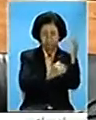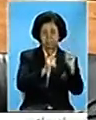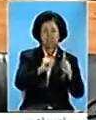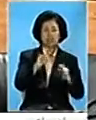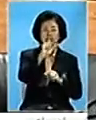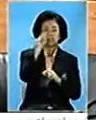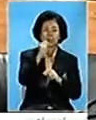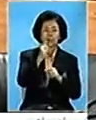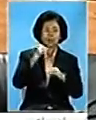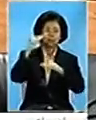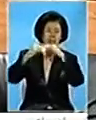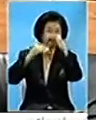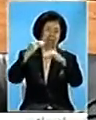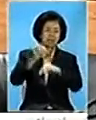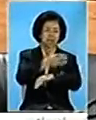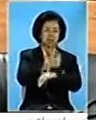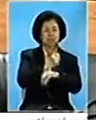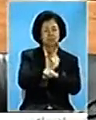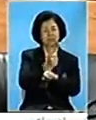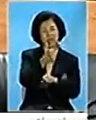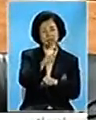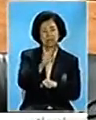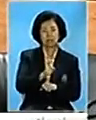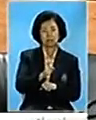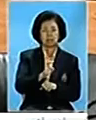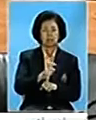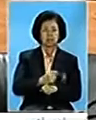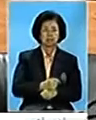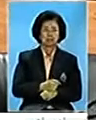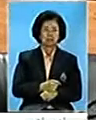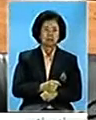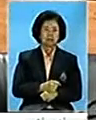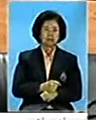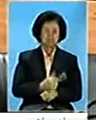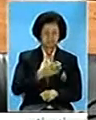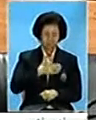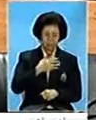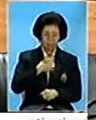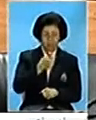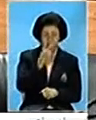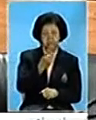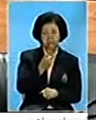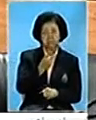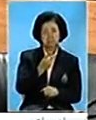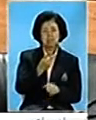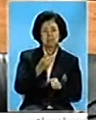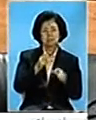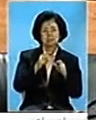เหล่านี้ได้ไหมครับท่านประธานที่เคารพครับผมอยากเห็นการตีกรอบที่ชัดเจน